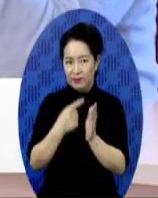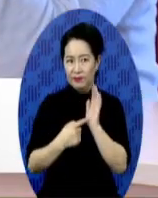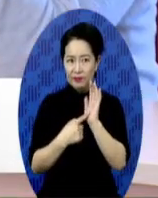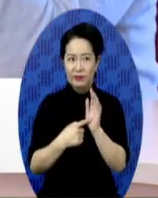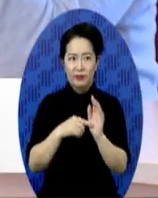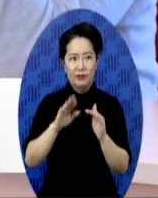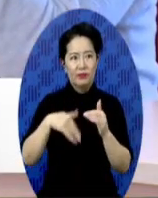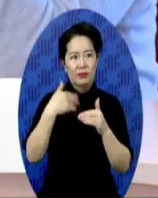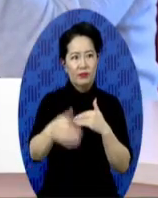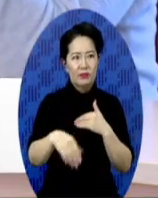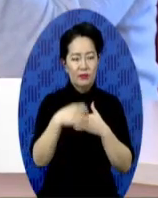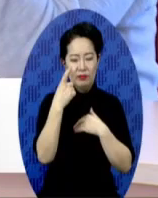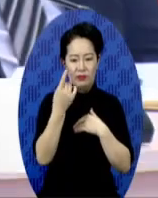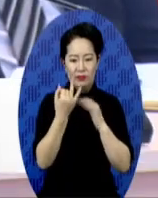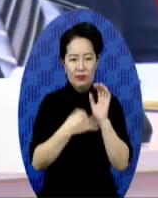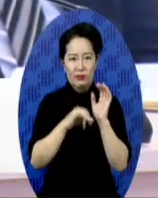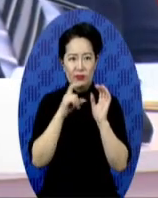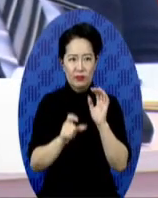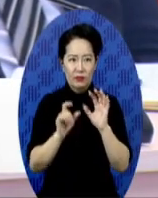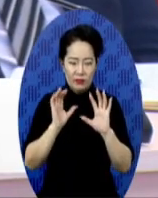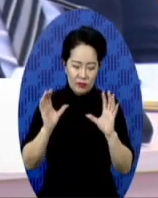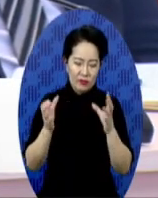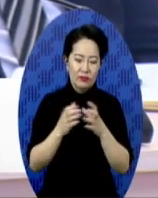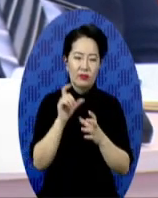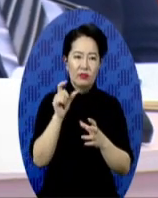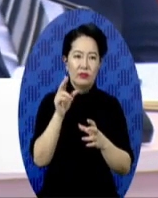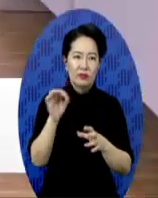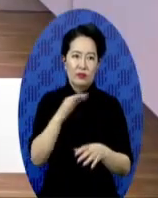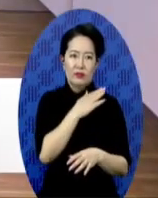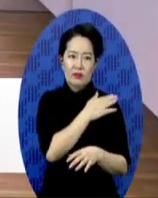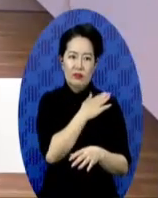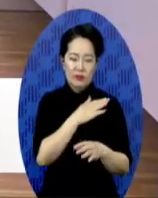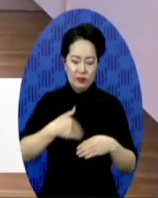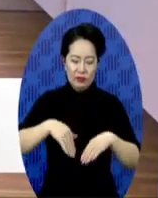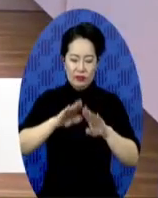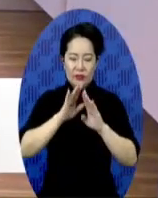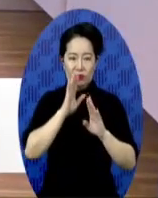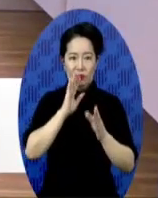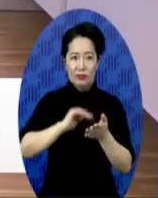эх хонд 170 хүний бүтэц орон тоотой экологийн цагдаагийн нэгжийг байгуулахаар төлөвлөж байна.